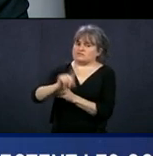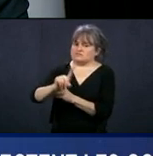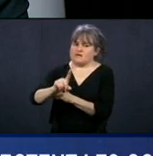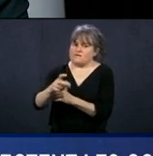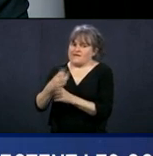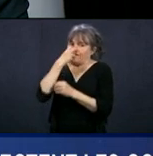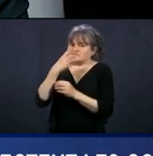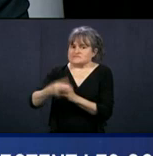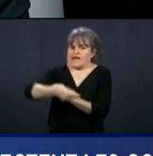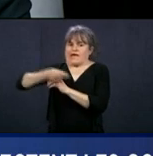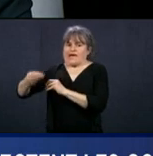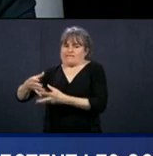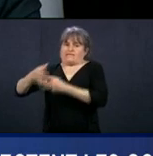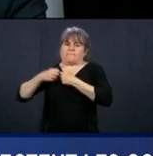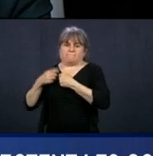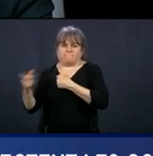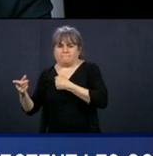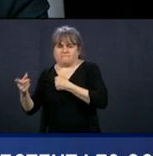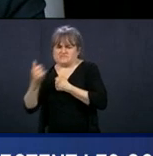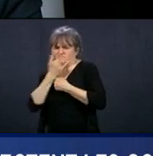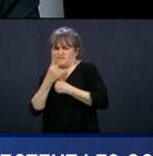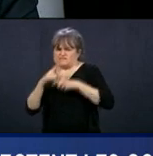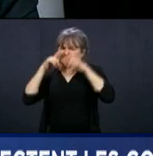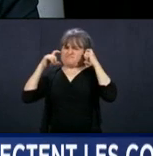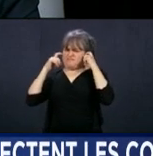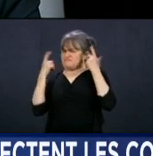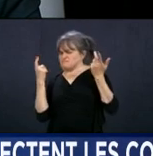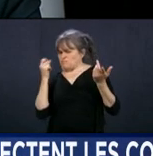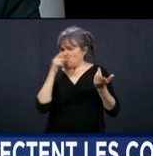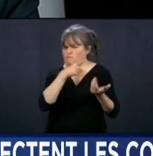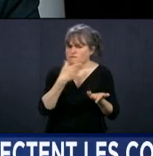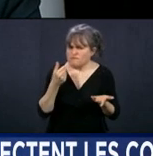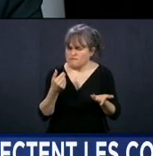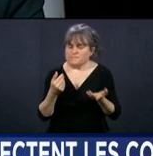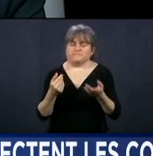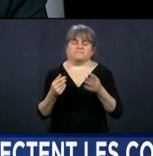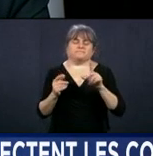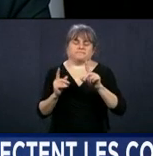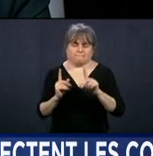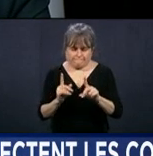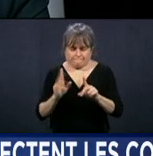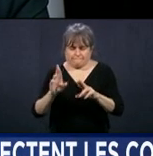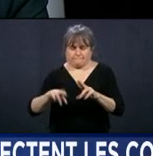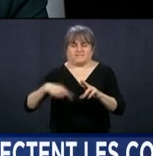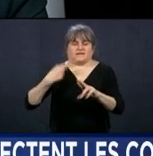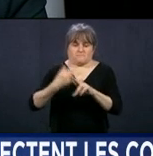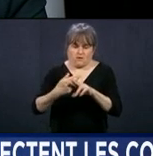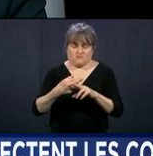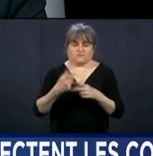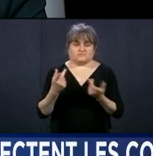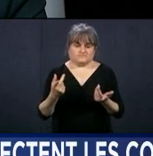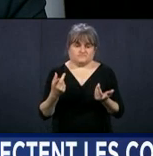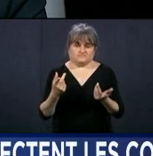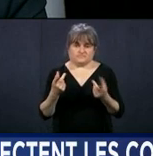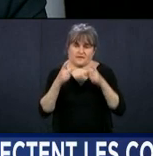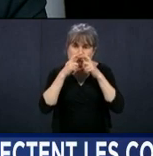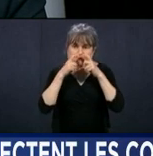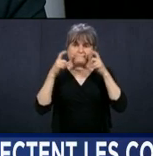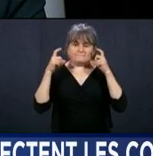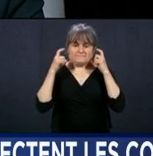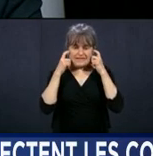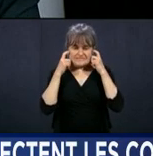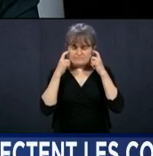maladie que les autres. Donc, je l'aime ça. Pas plus que les jeunes, pas plus que les adultes. D'ailleurs, le port du masque dans la communauté,